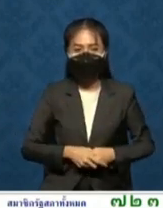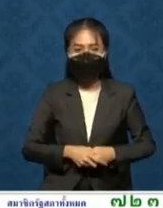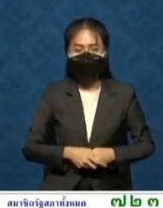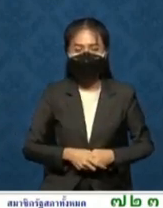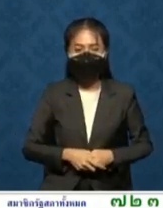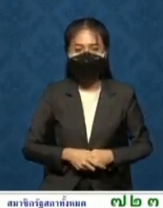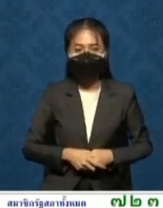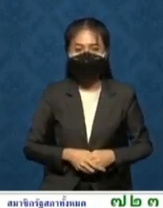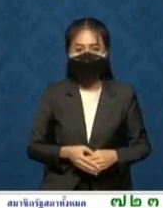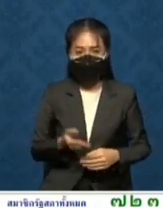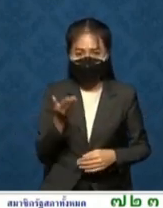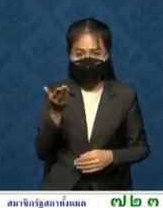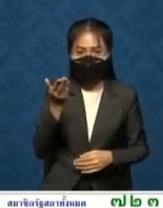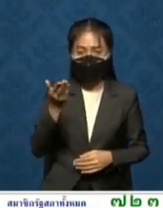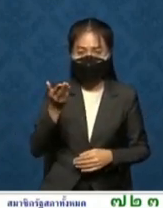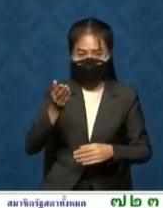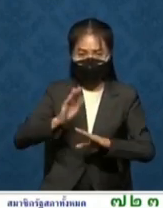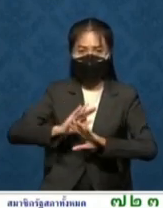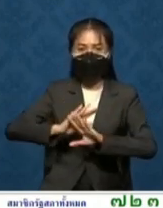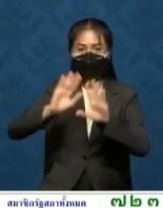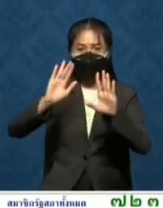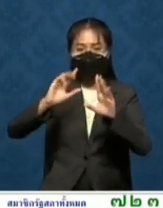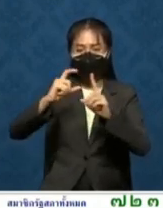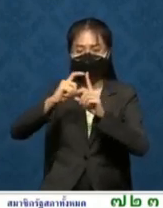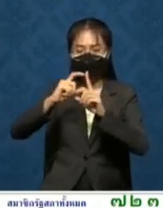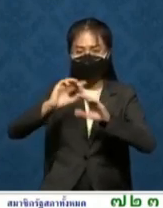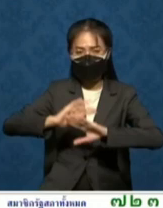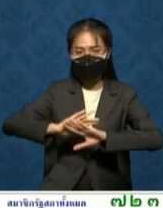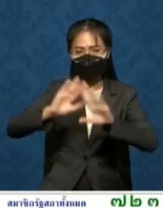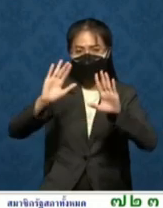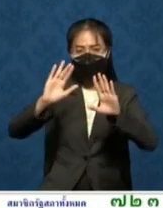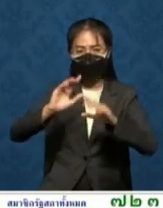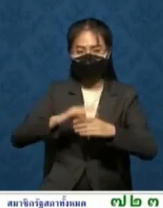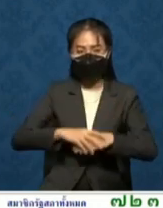ถอนไหมครับมาเสด็จฟ้องถอนนะ